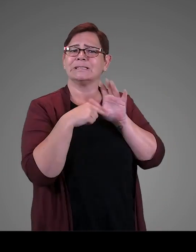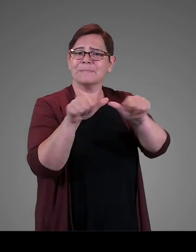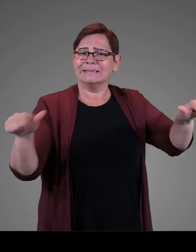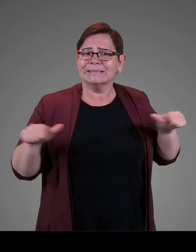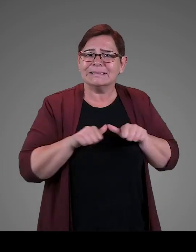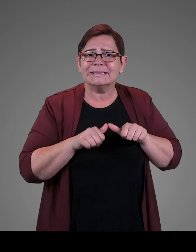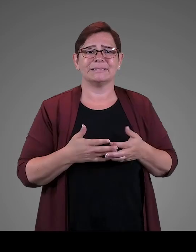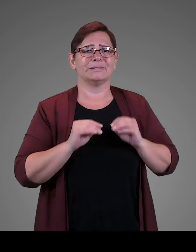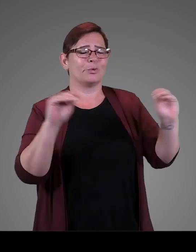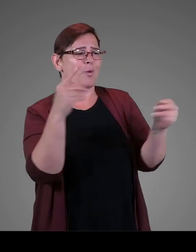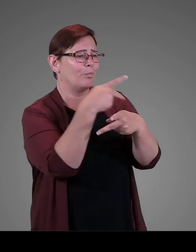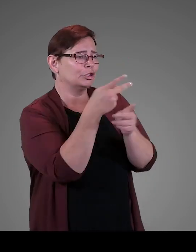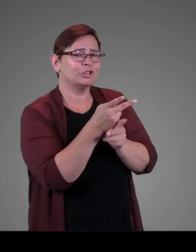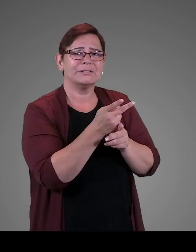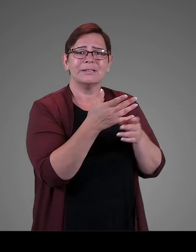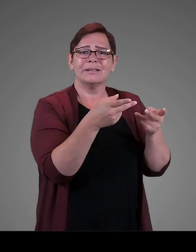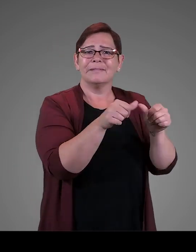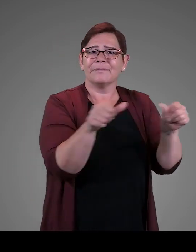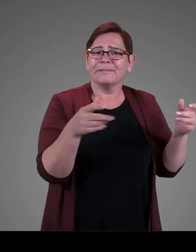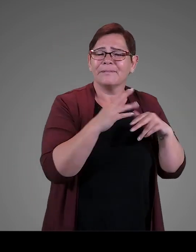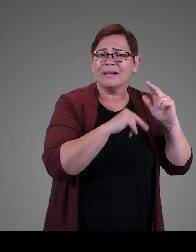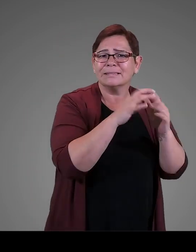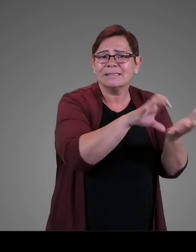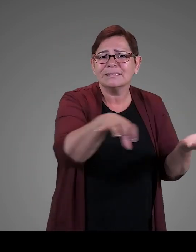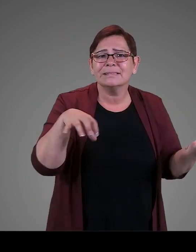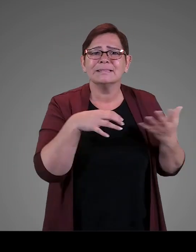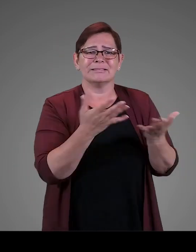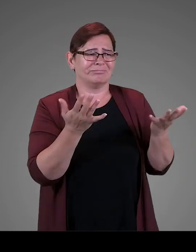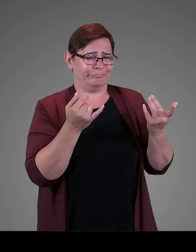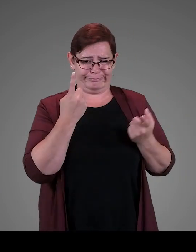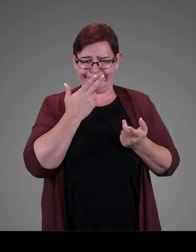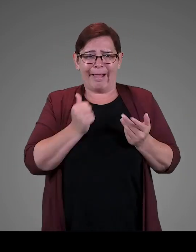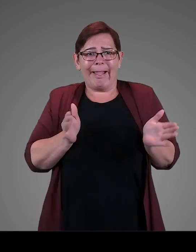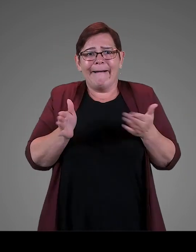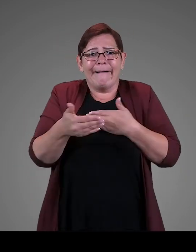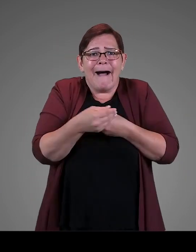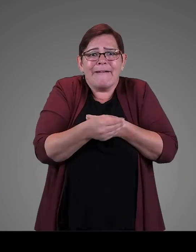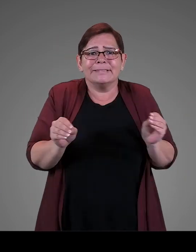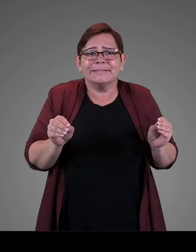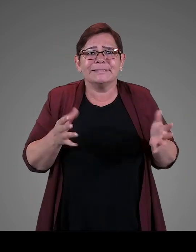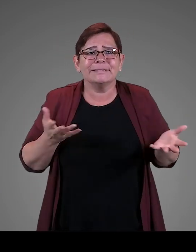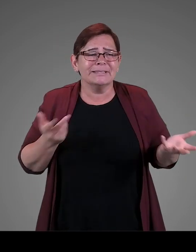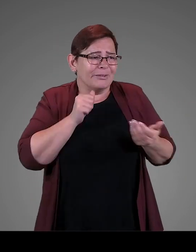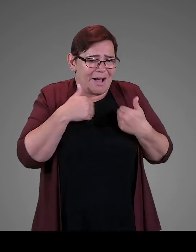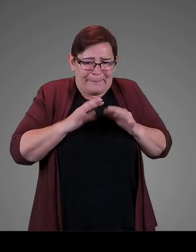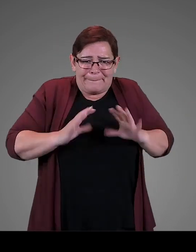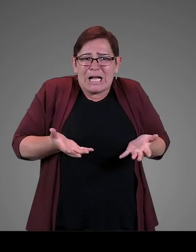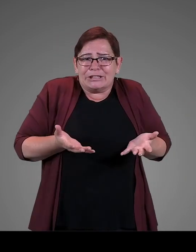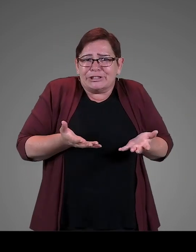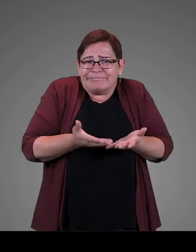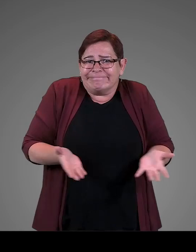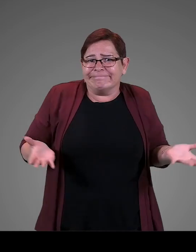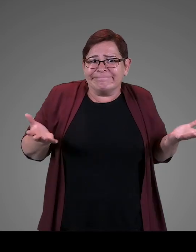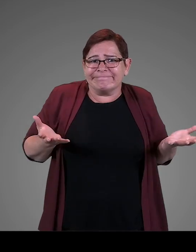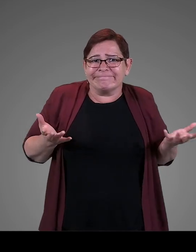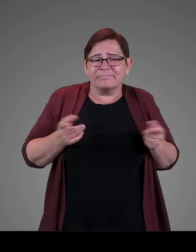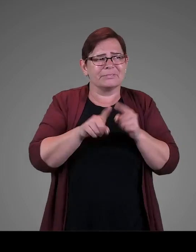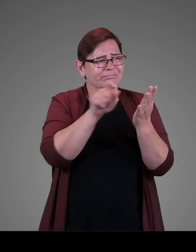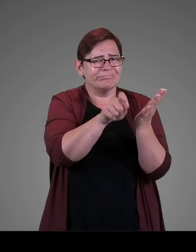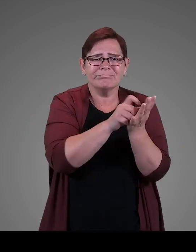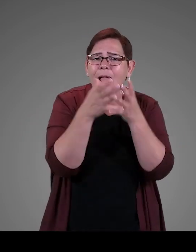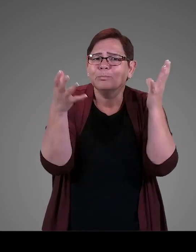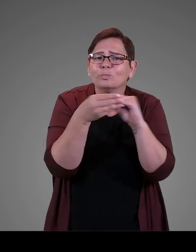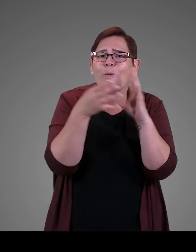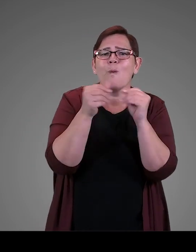Moi, je réagis sur la question du lien. Puis à Admaré, on n'a pas de lieu d'exposition, pas de lieu de production. On a un petit bureau. En fait, on n'a pas grand-chose matériellement parlant, mais